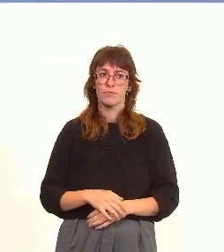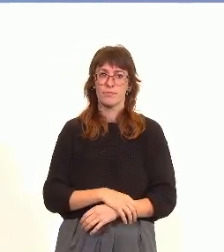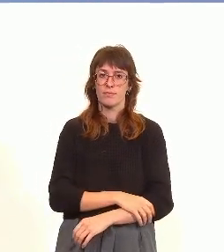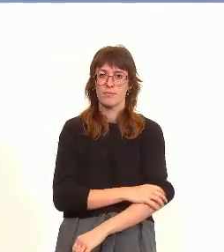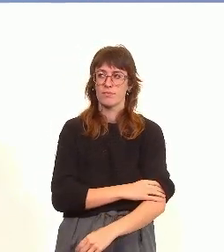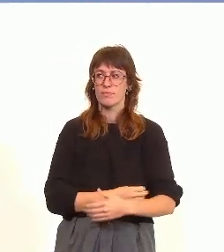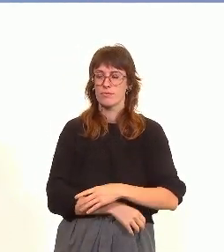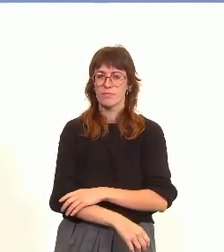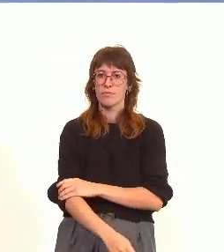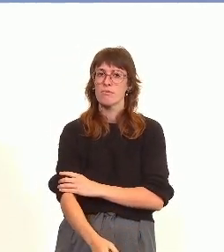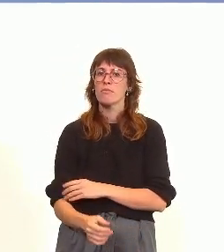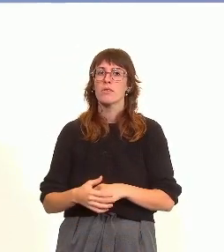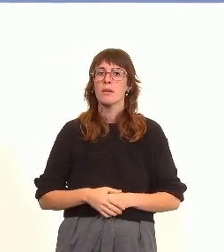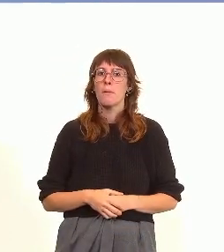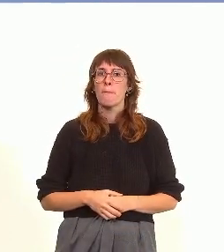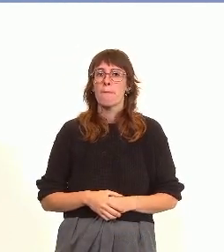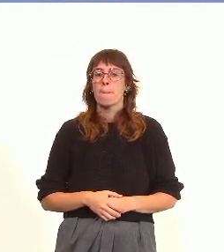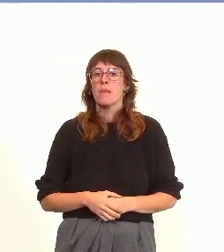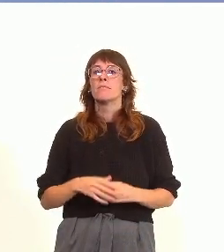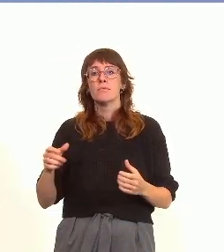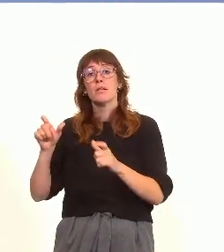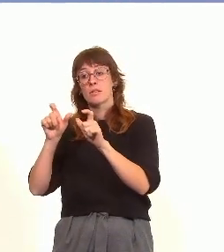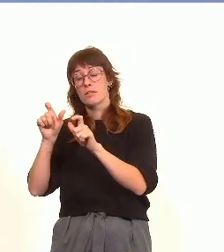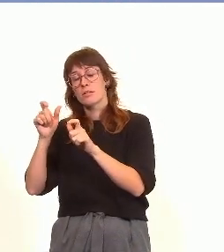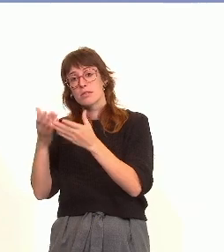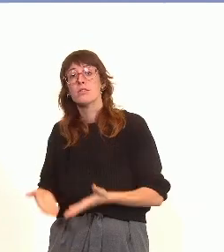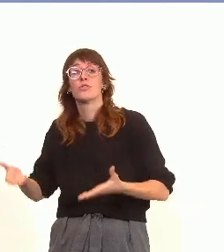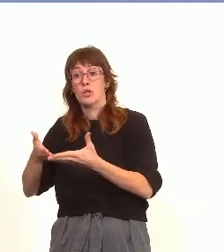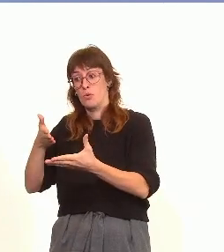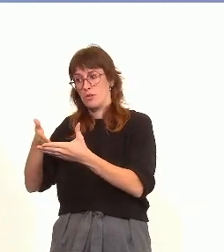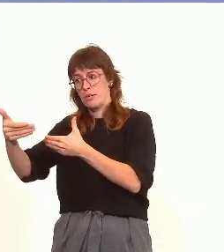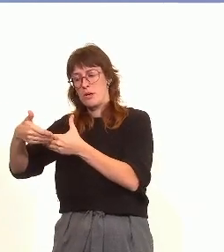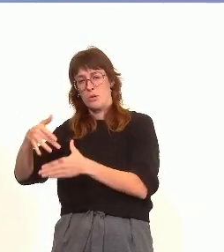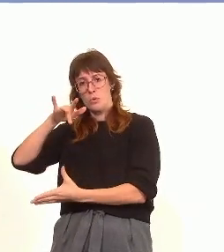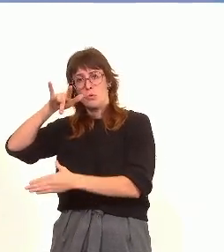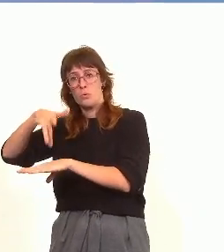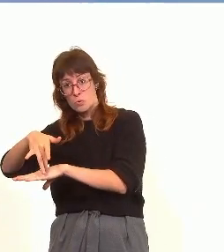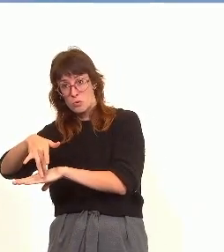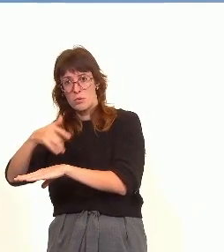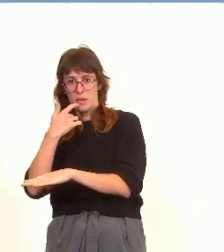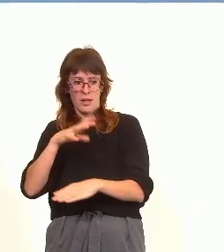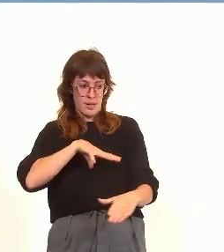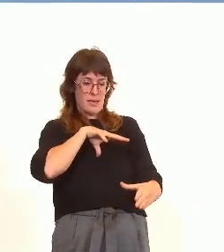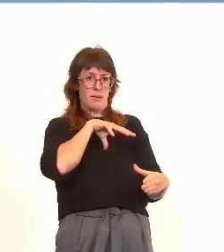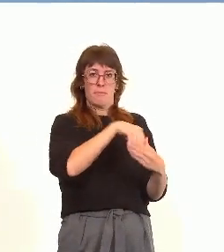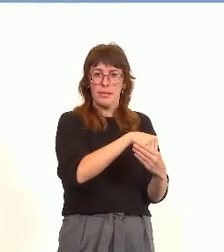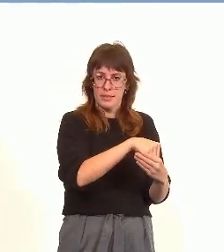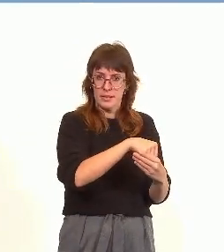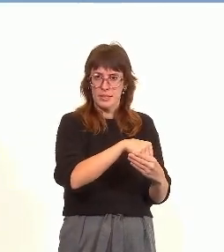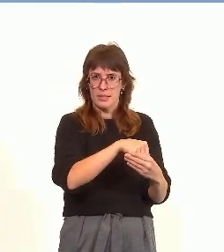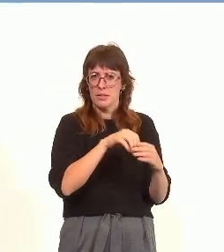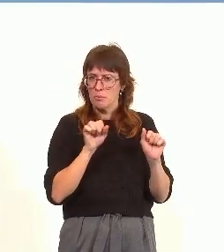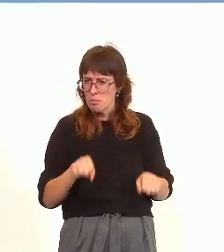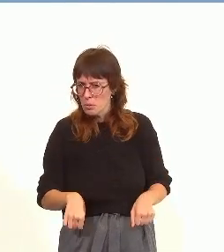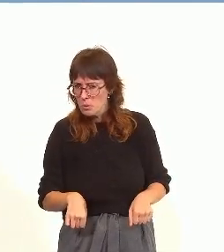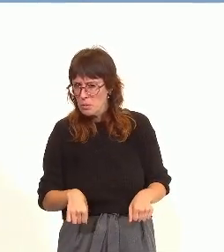concernement désigne autre chose que le fait d'être juste touché par. Le fait d'être concerné, ça veut dire de proposer une lecture qui soit une lecture, je vous l'ai dit, dans la